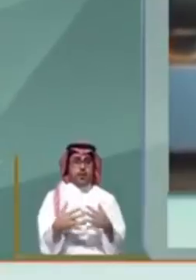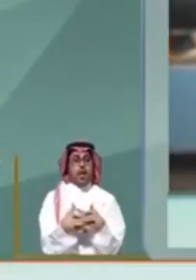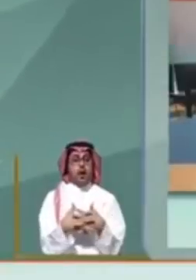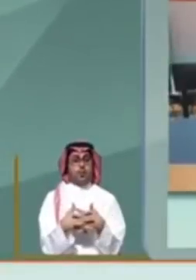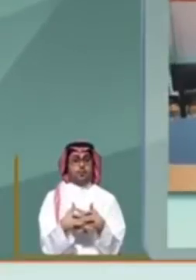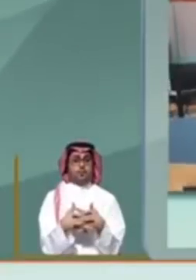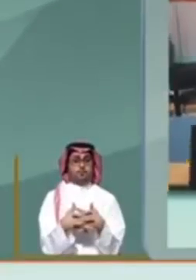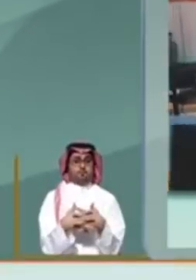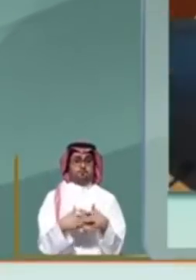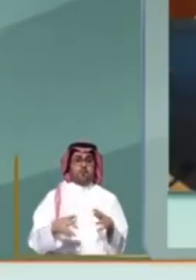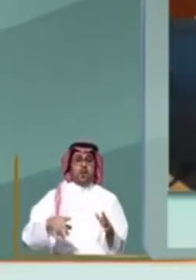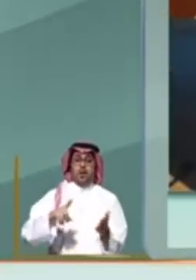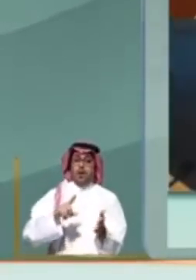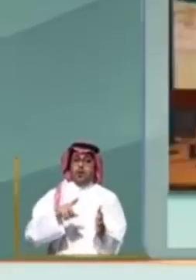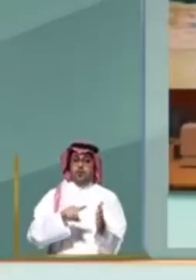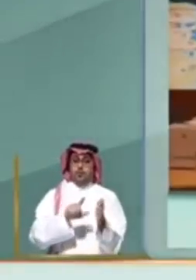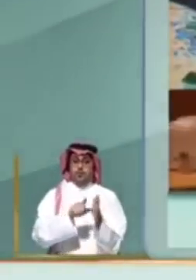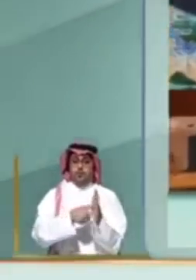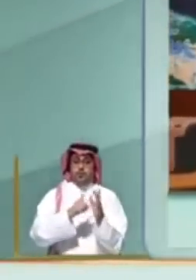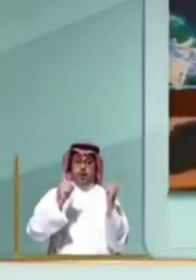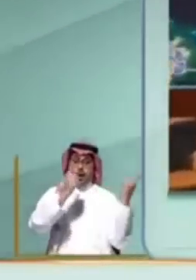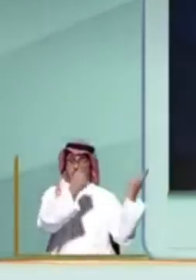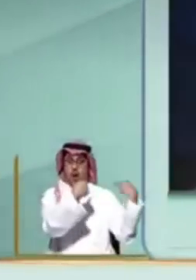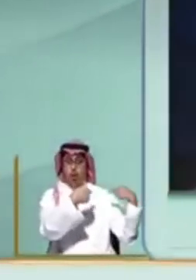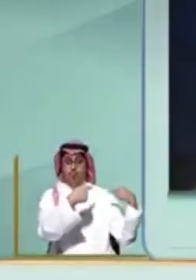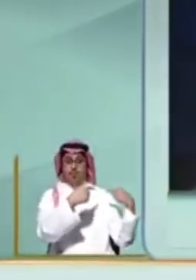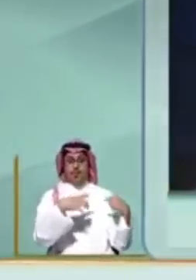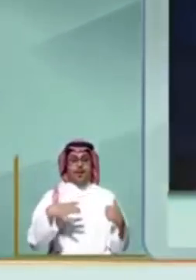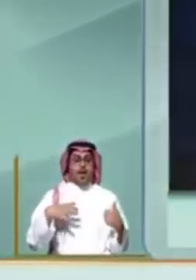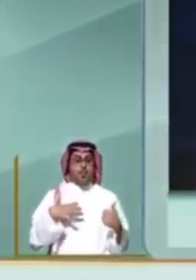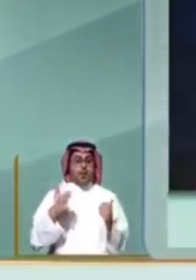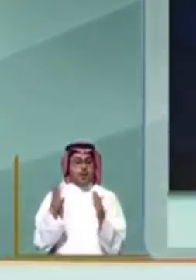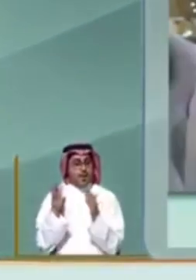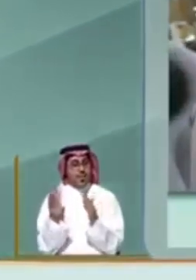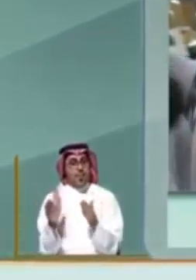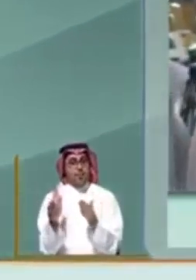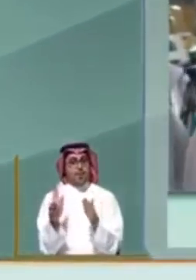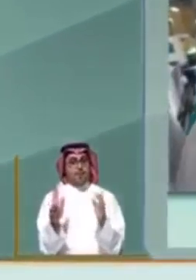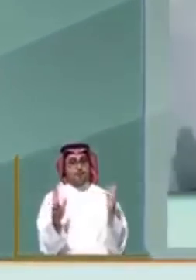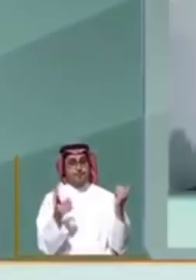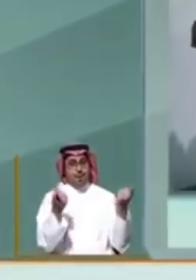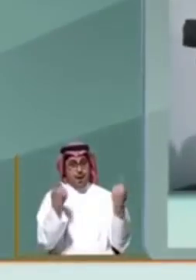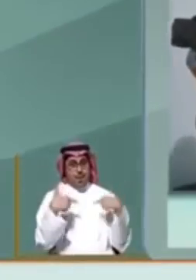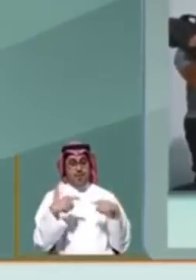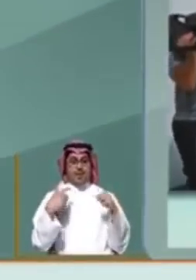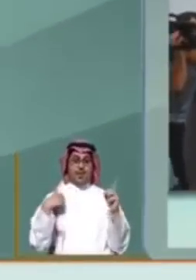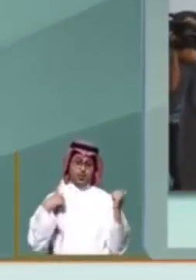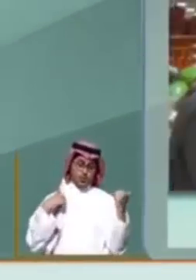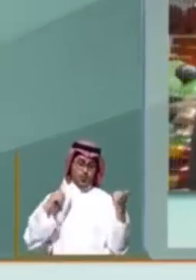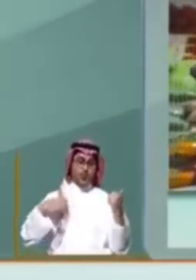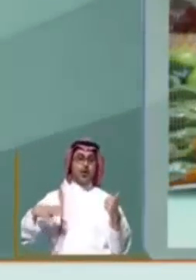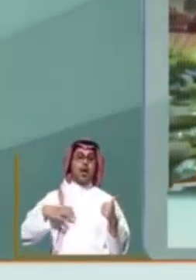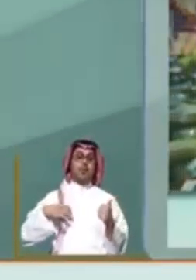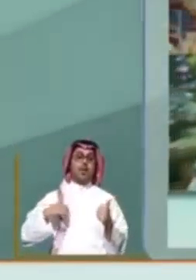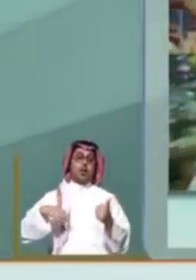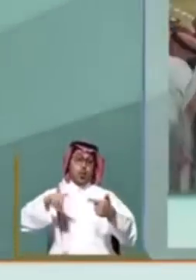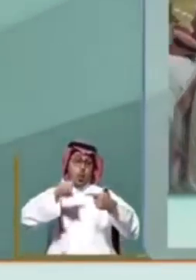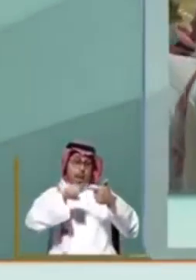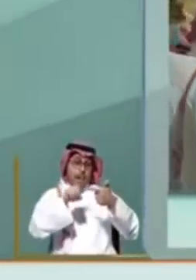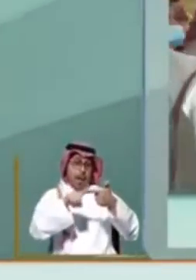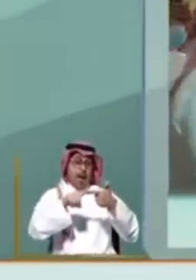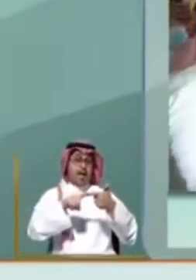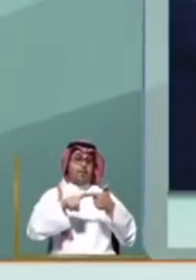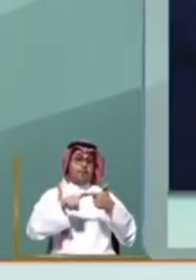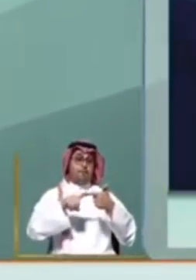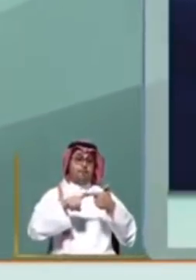جميعها وفق توجيهات صاحب السمو الملكي الأمير سعود بن نايف بن عبد العزيز وسمو نائب صاحب السمو